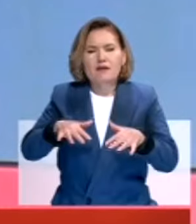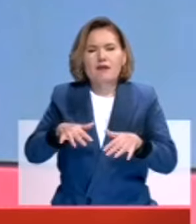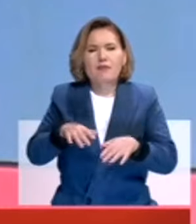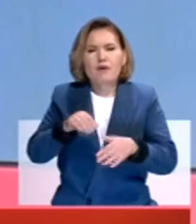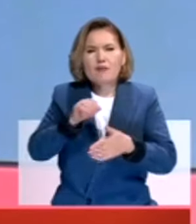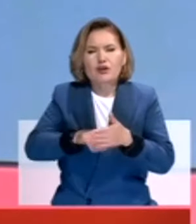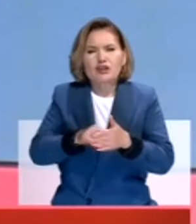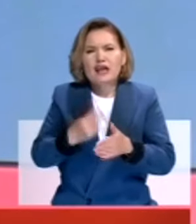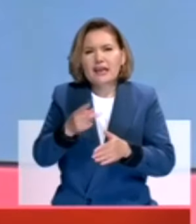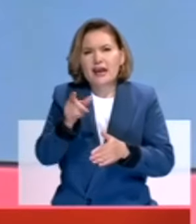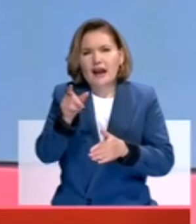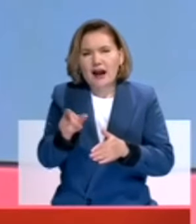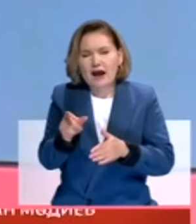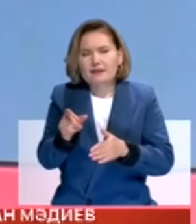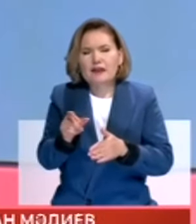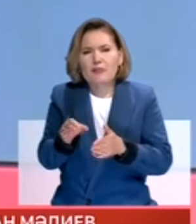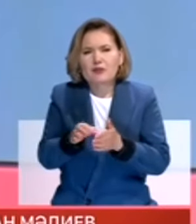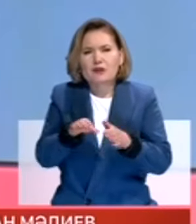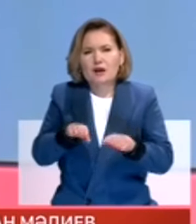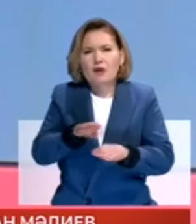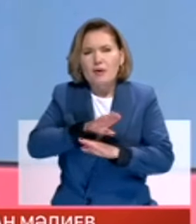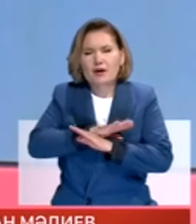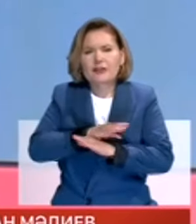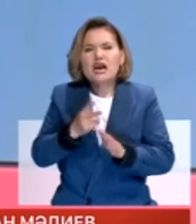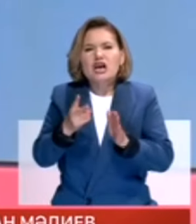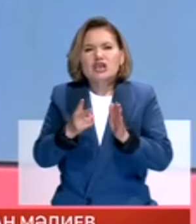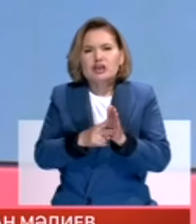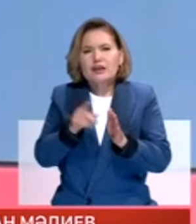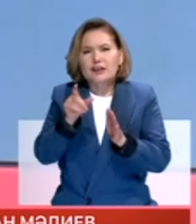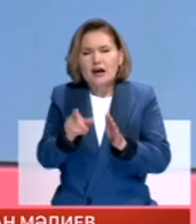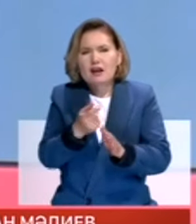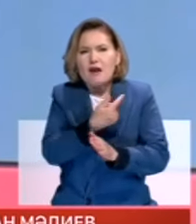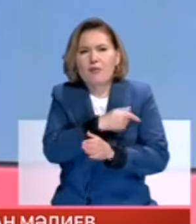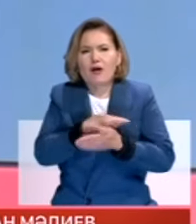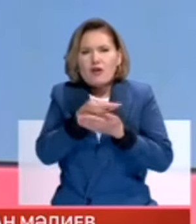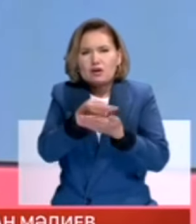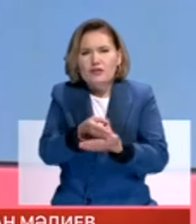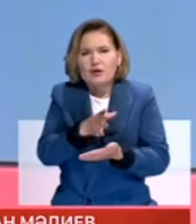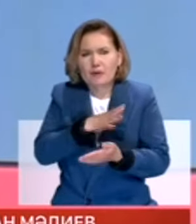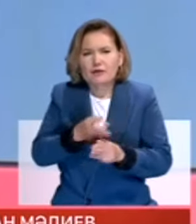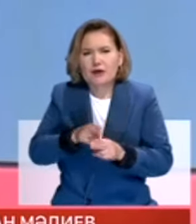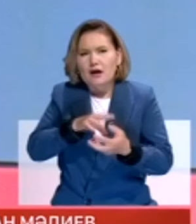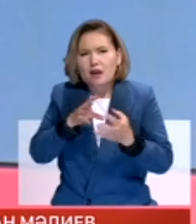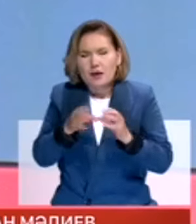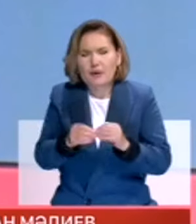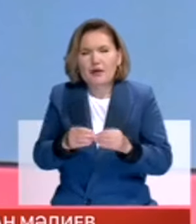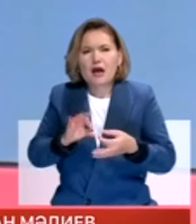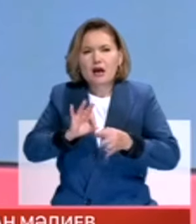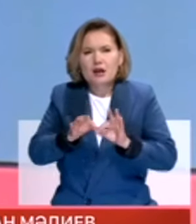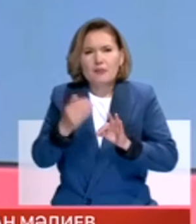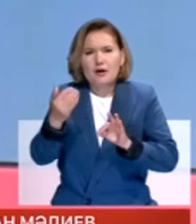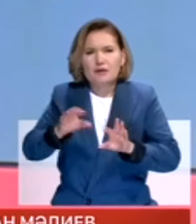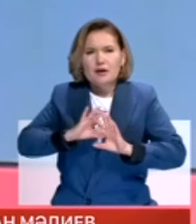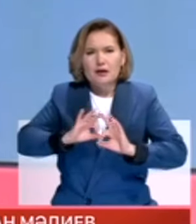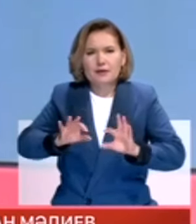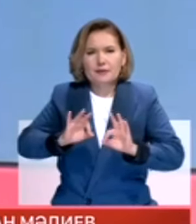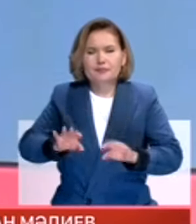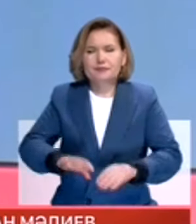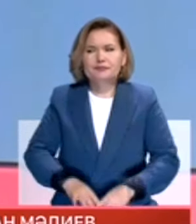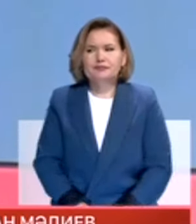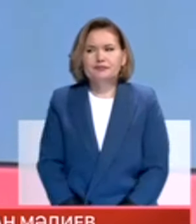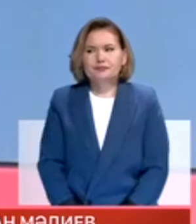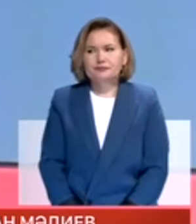болды. Одан өзге Қызылорда облысында тағы 7 тұрғын кене энцефалитіне шалдыққан. Аймақтағы ахуалды Әділбек Серікұлы